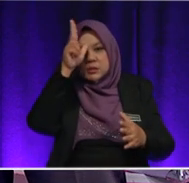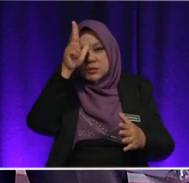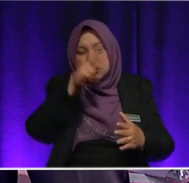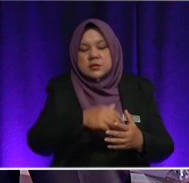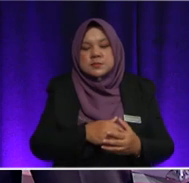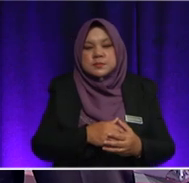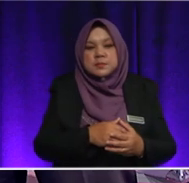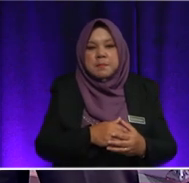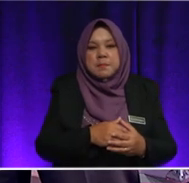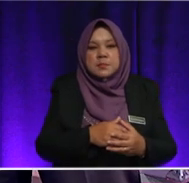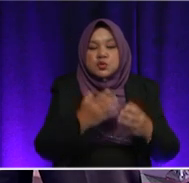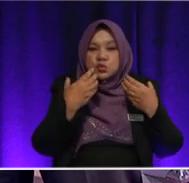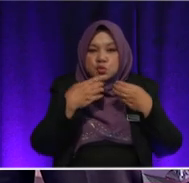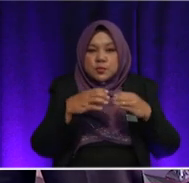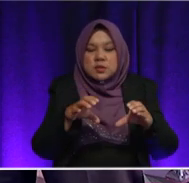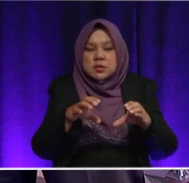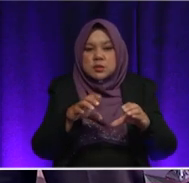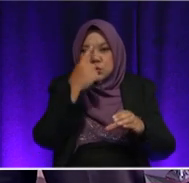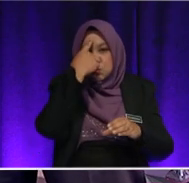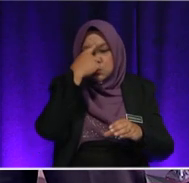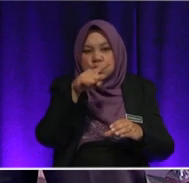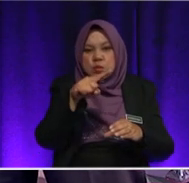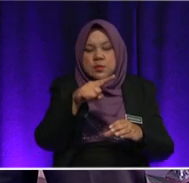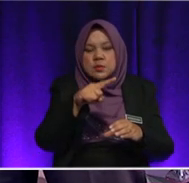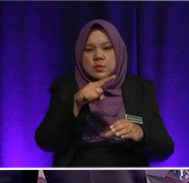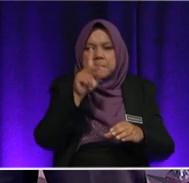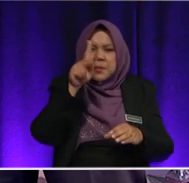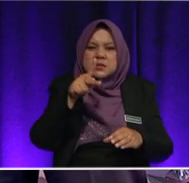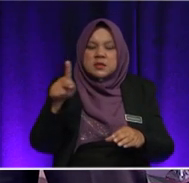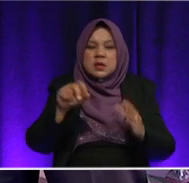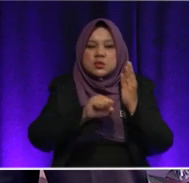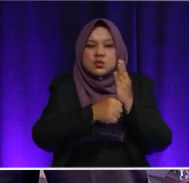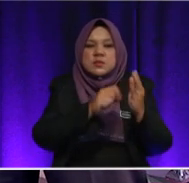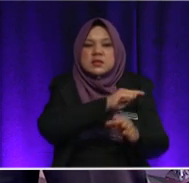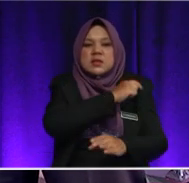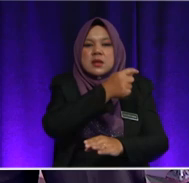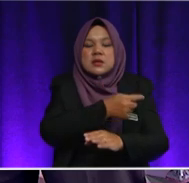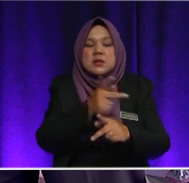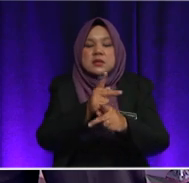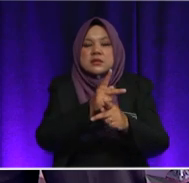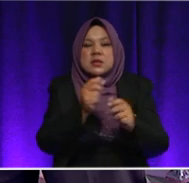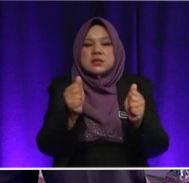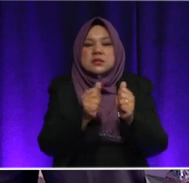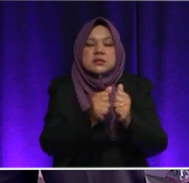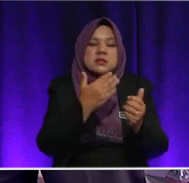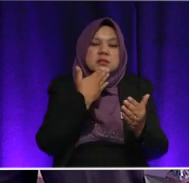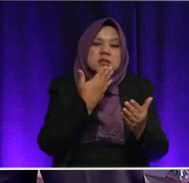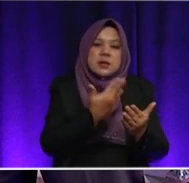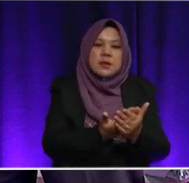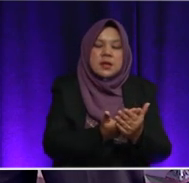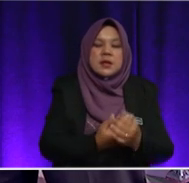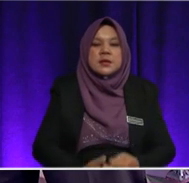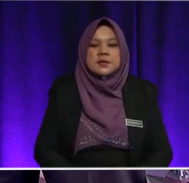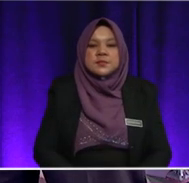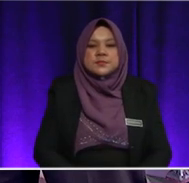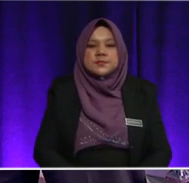sebuah negara coba untuk memastikan sumber tenaga ini di chargernya baik dan dirancang dengan Baiklah